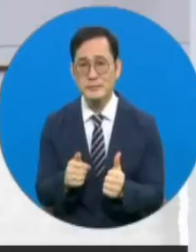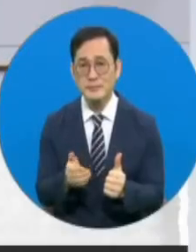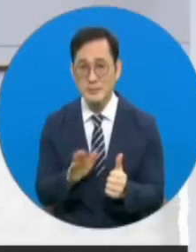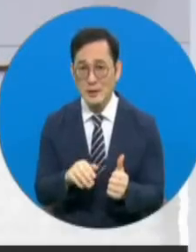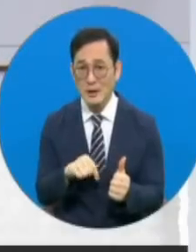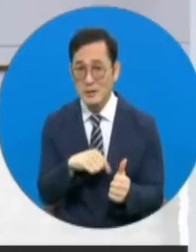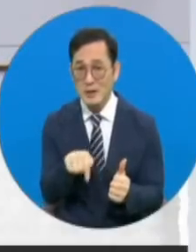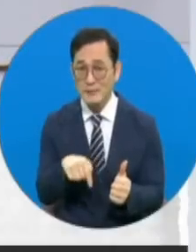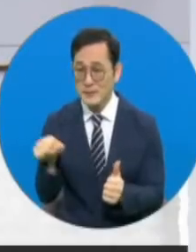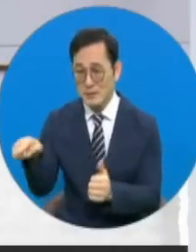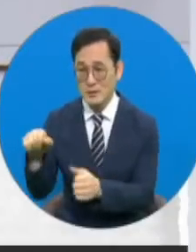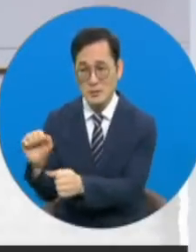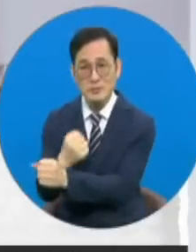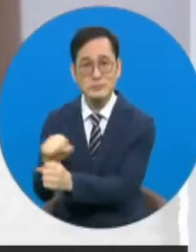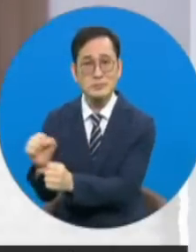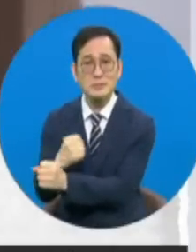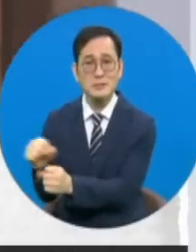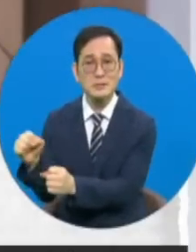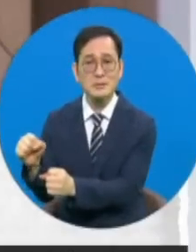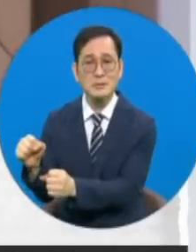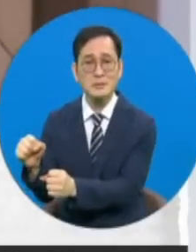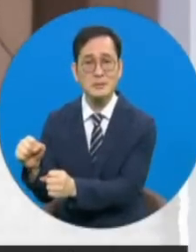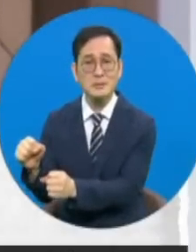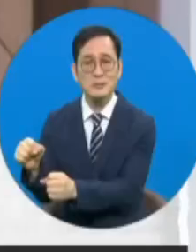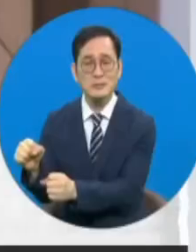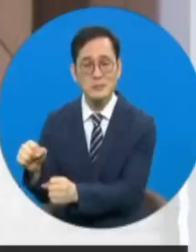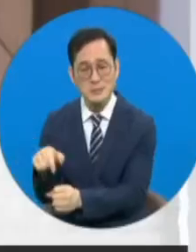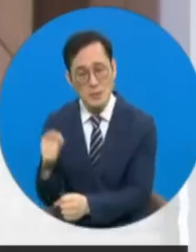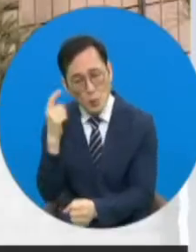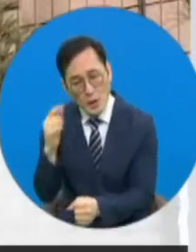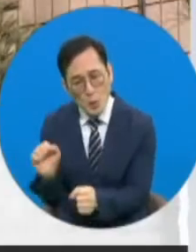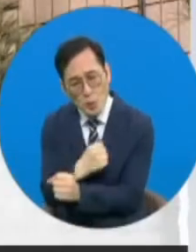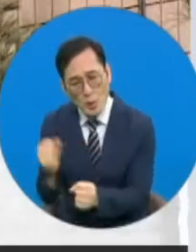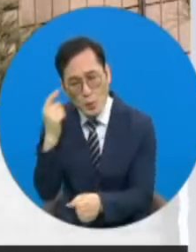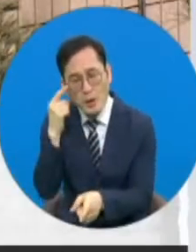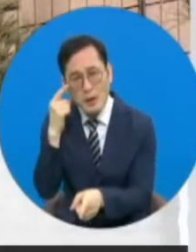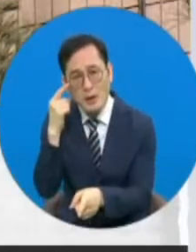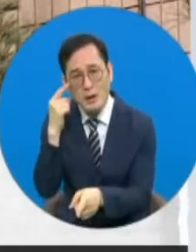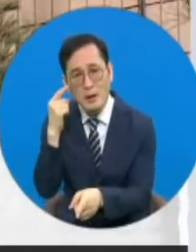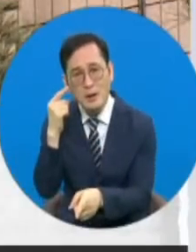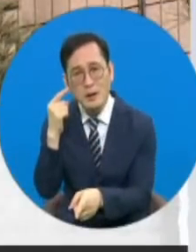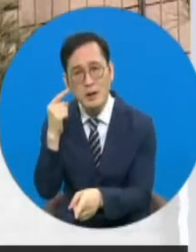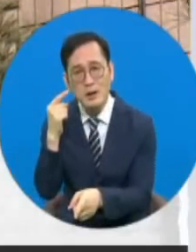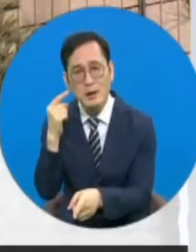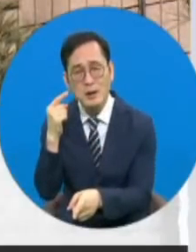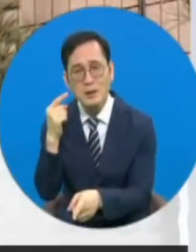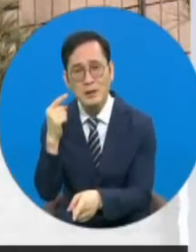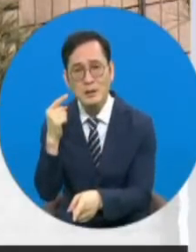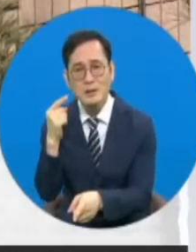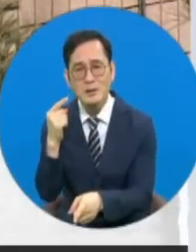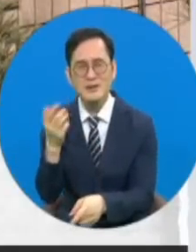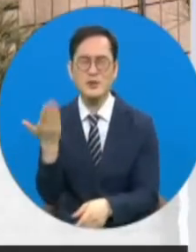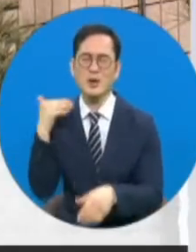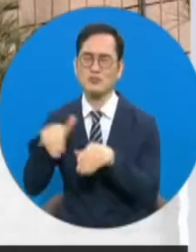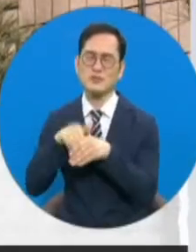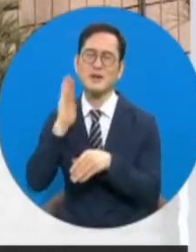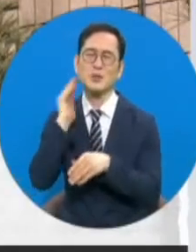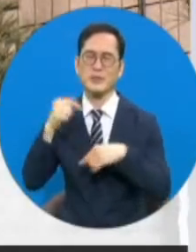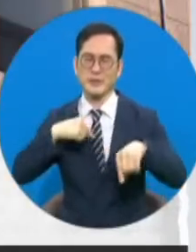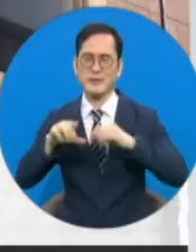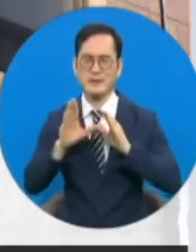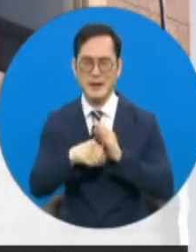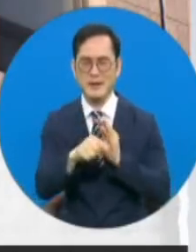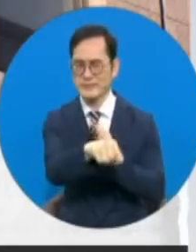분들이 있는데 그 구속됐던 사람들은 왜 그랬을까요 저는 똑같은 질문들이 다 이어질 거라고 봅니다 문재인 정부의